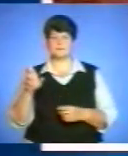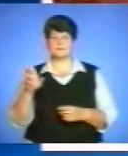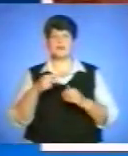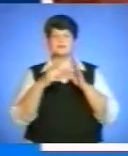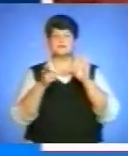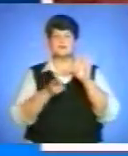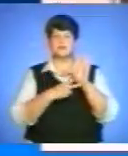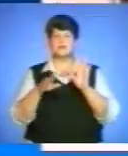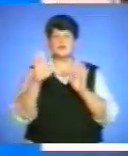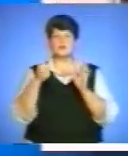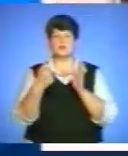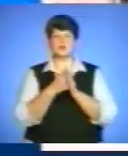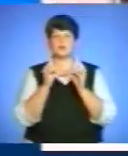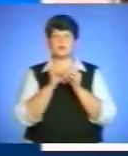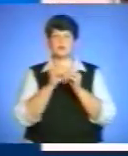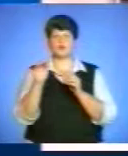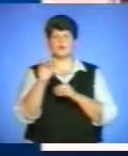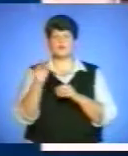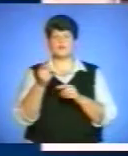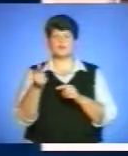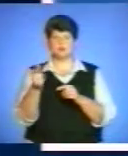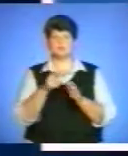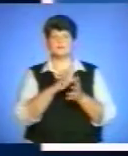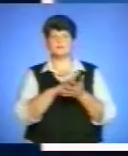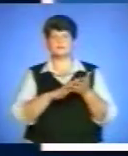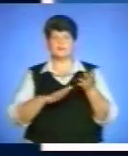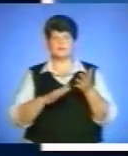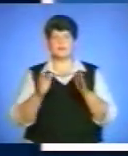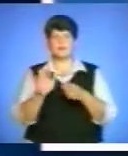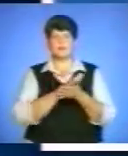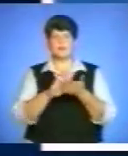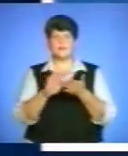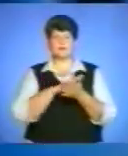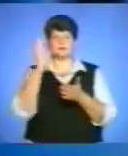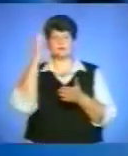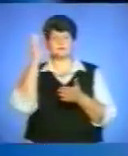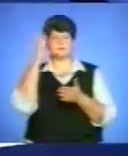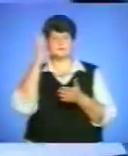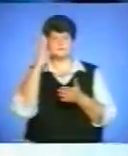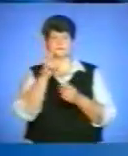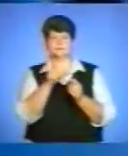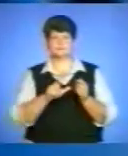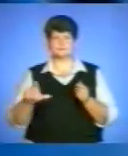17 вересня по 10 жовтня у Тернополі триватиме промивання водопровідної мережі.